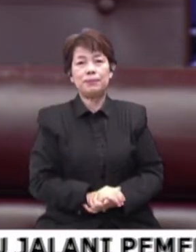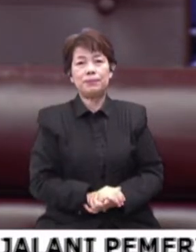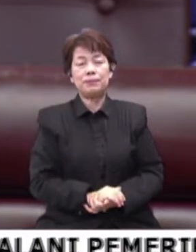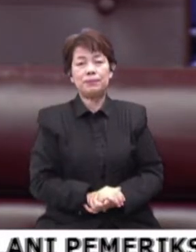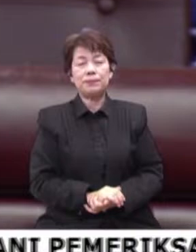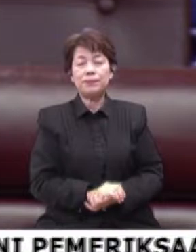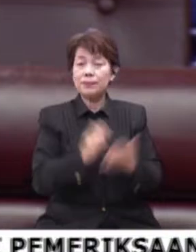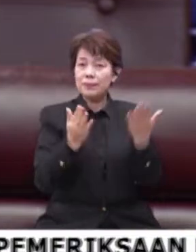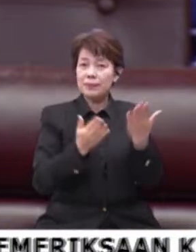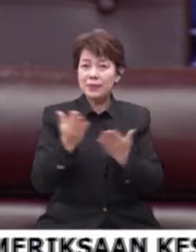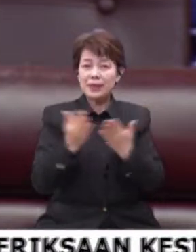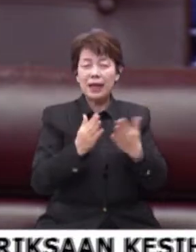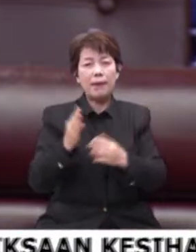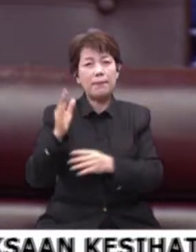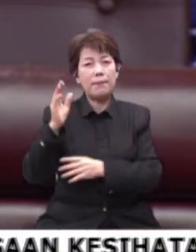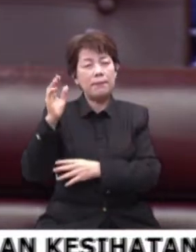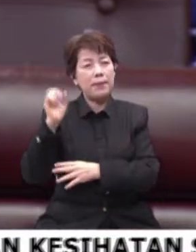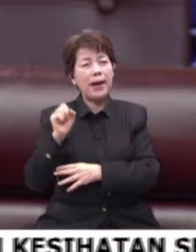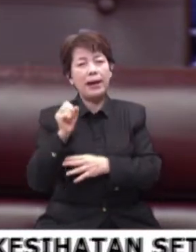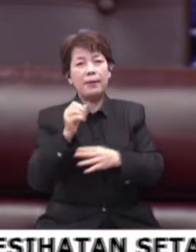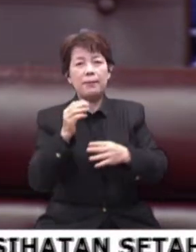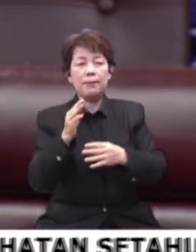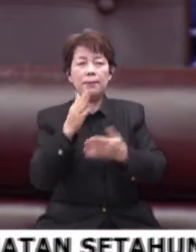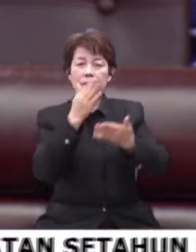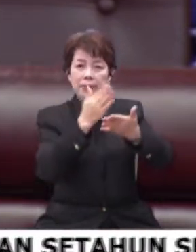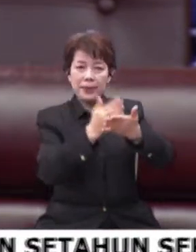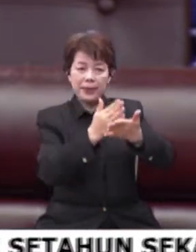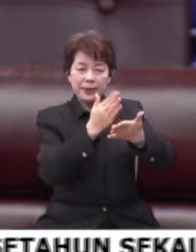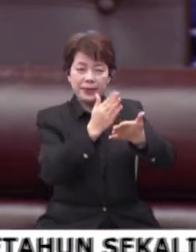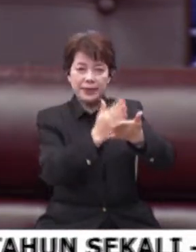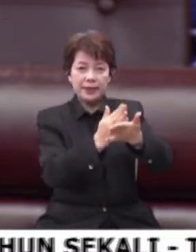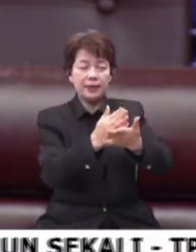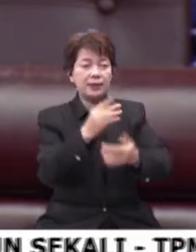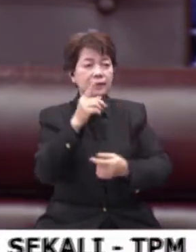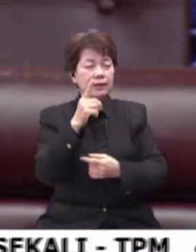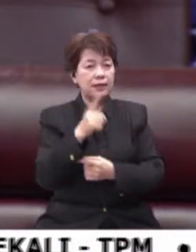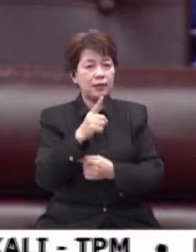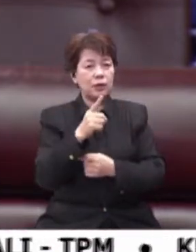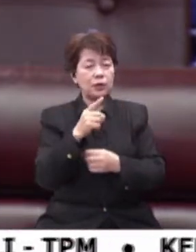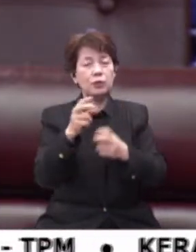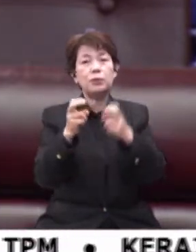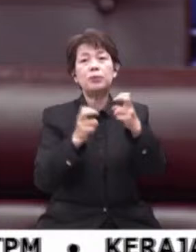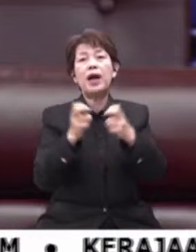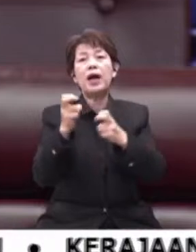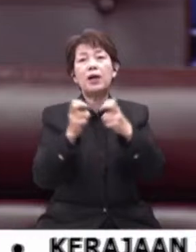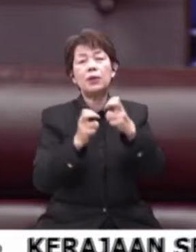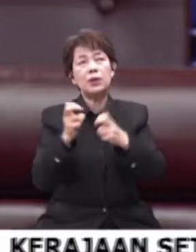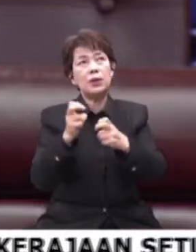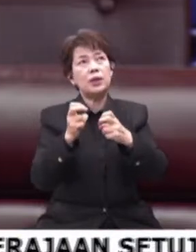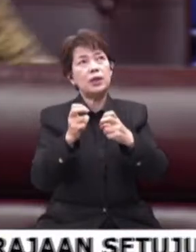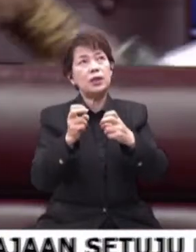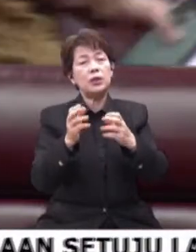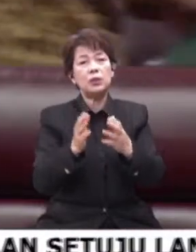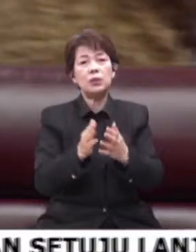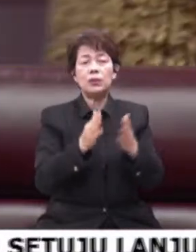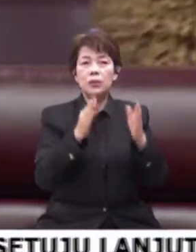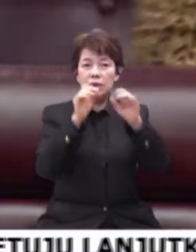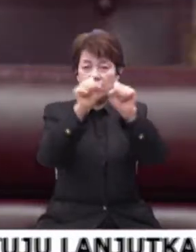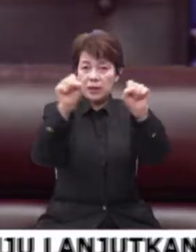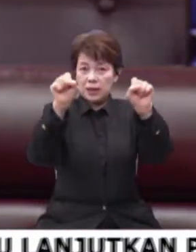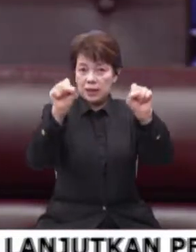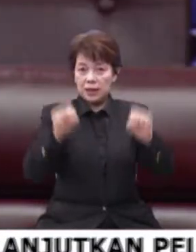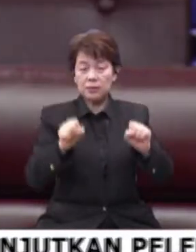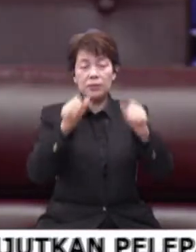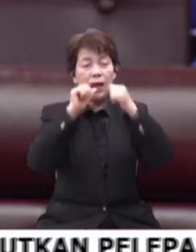penghematan pas berhenti inti pula merupakan salah satu mod pengangkutan yang melengkapkan sistem pengangkutan awan di negara